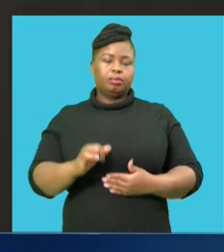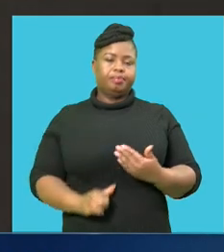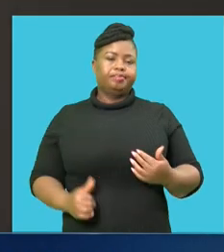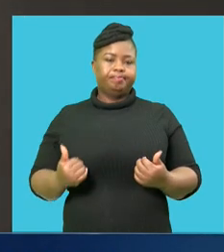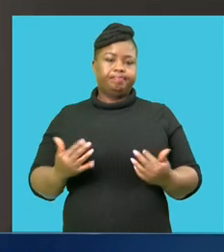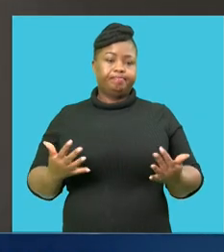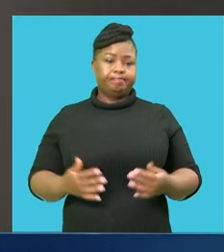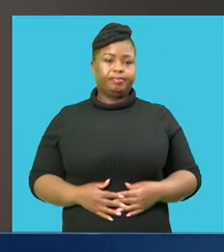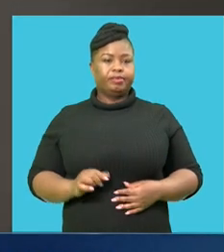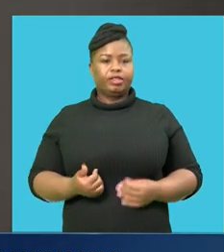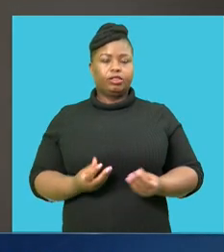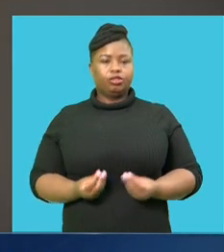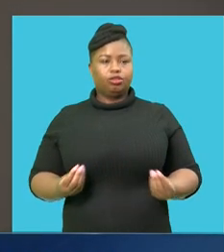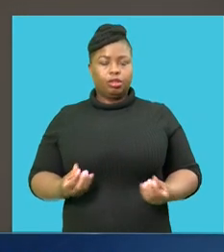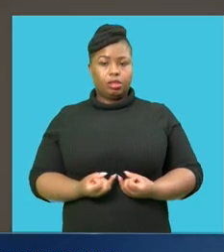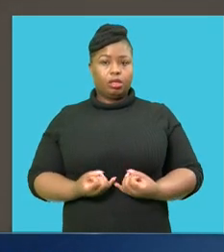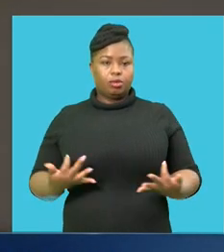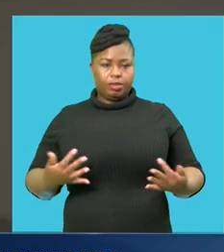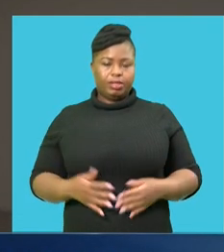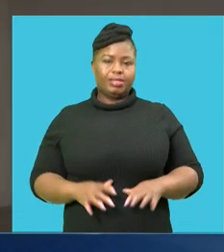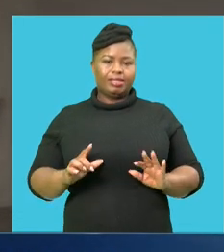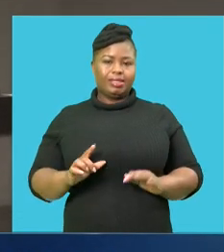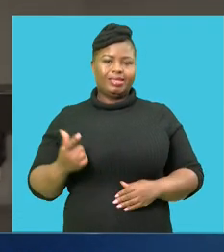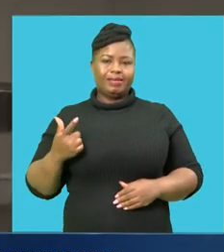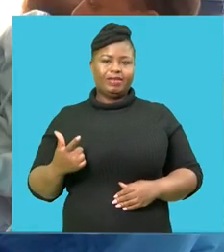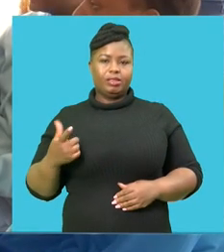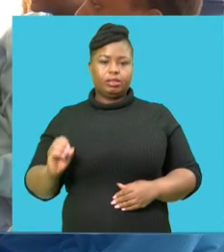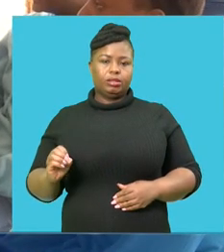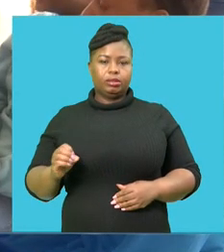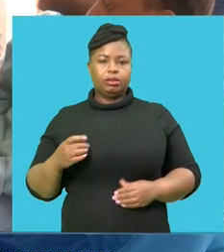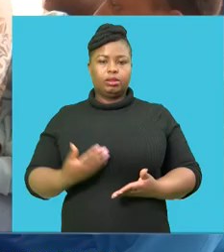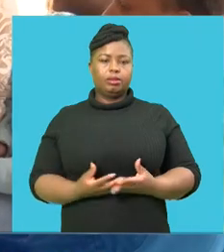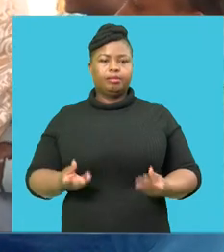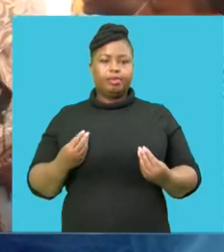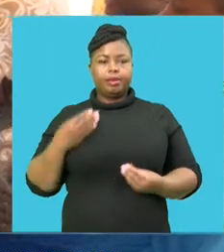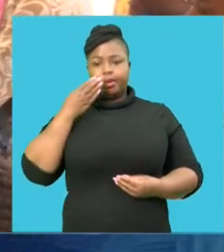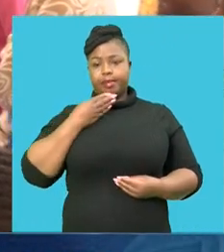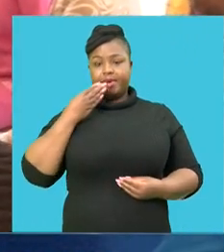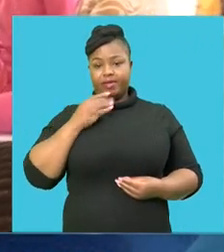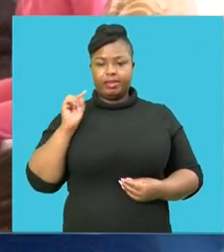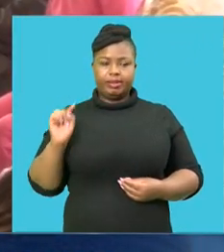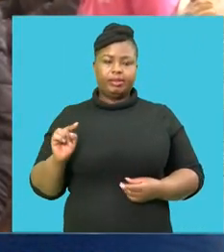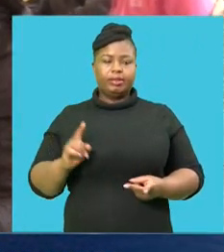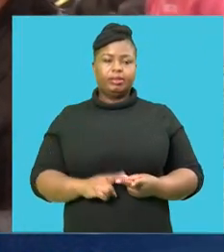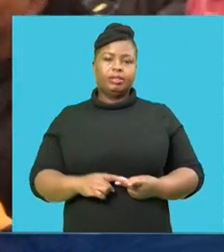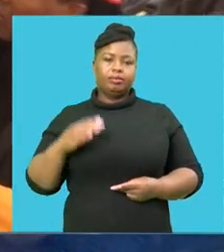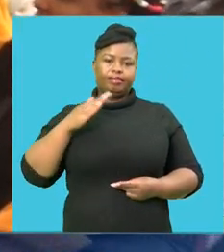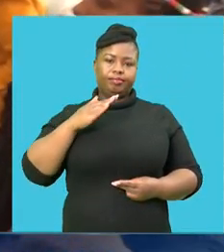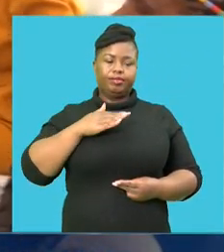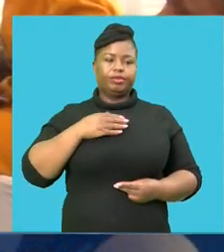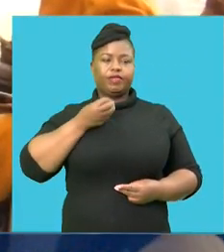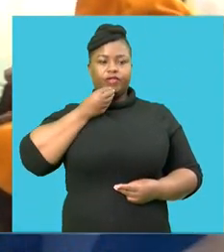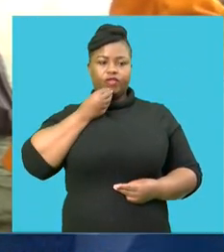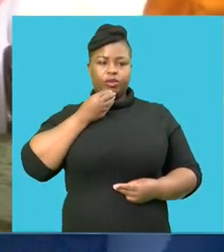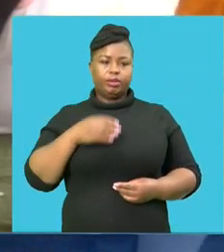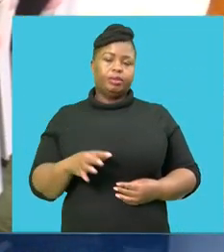ezayo, kanti izingane ezingamashumi ayisikhombisa zizokwazi ukuthola isidlo sasekuseni kanjalo nesakusihlwa phakathi